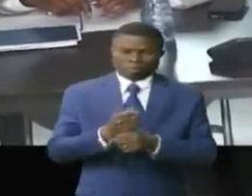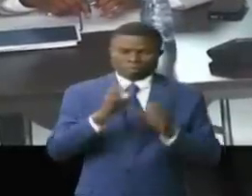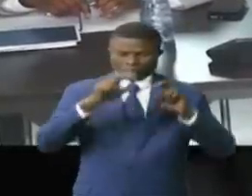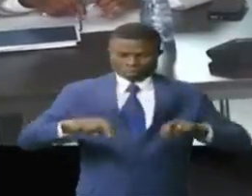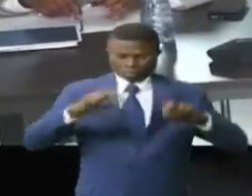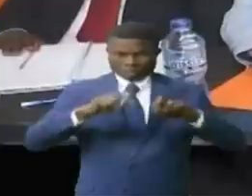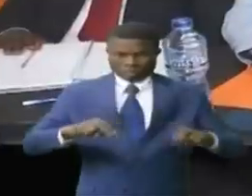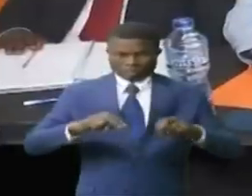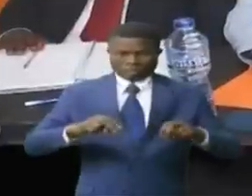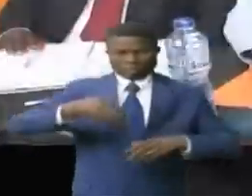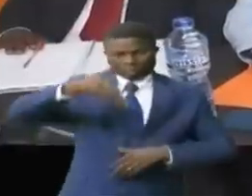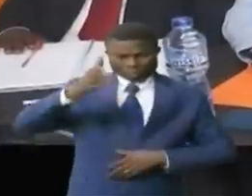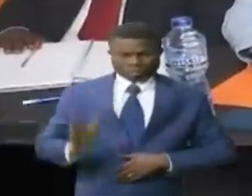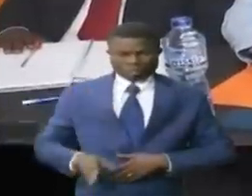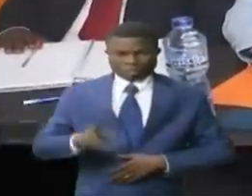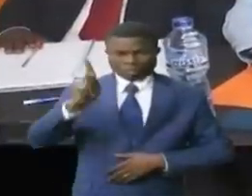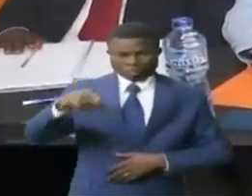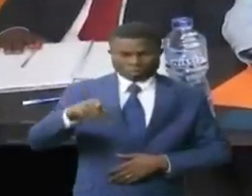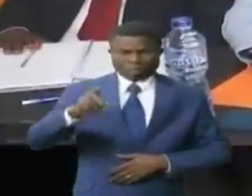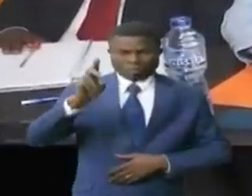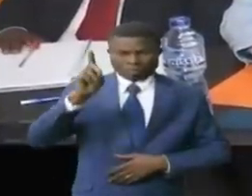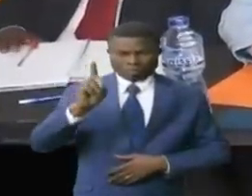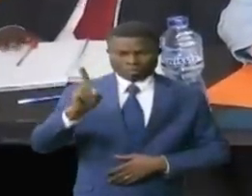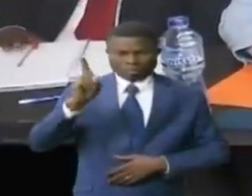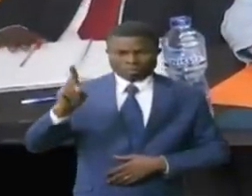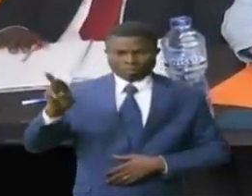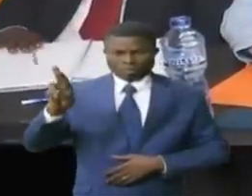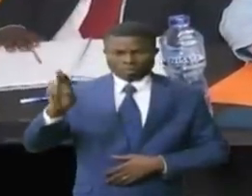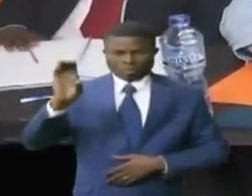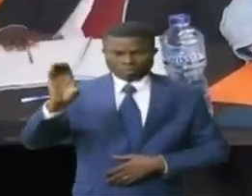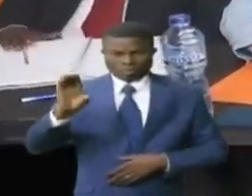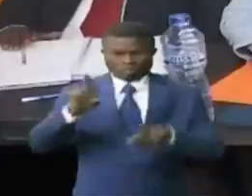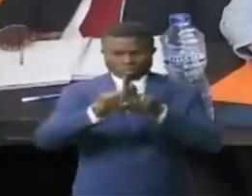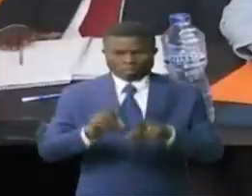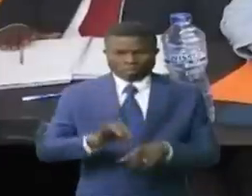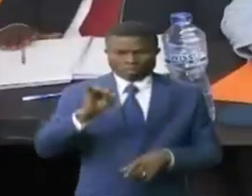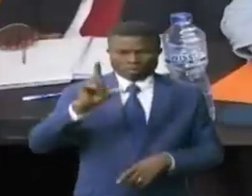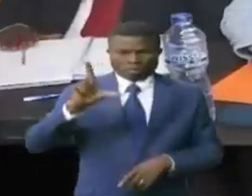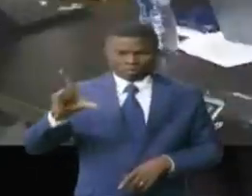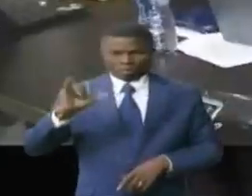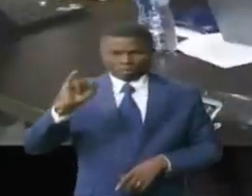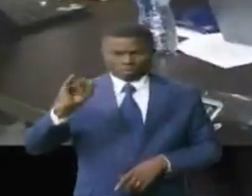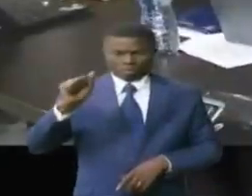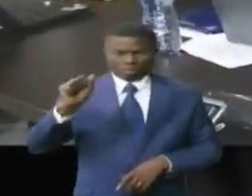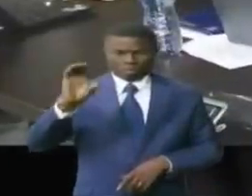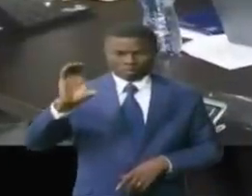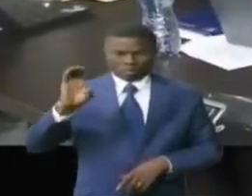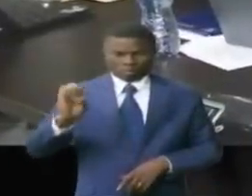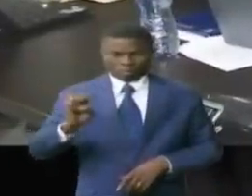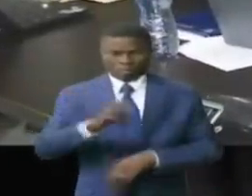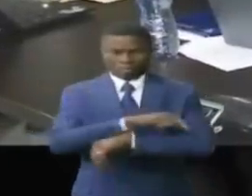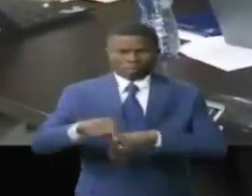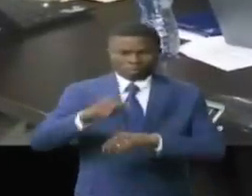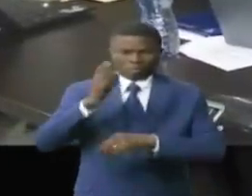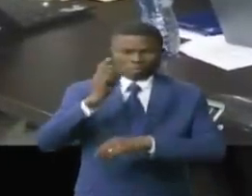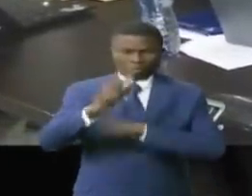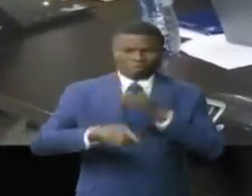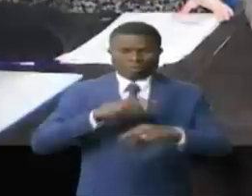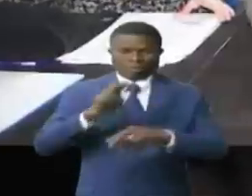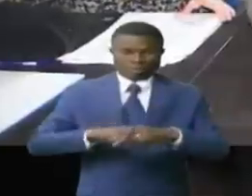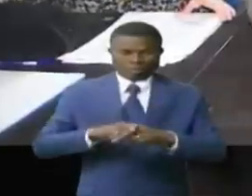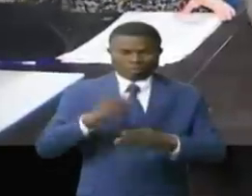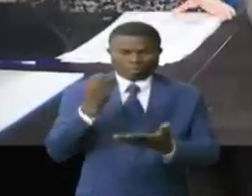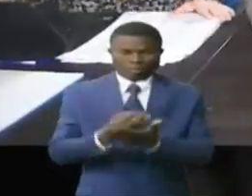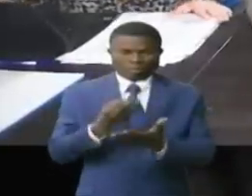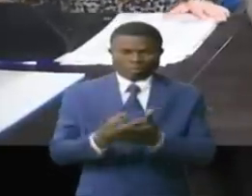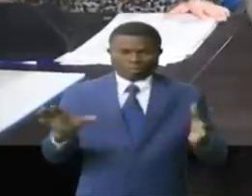analysés par les experts du PDDRCS et de l'IAS en vue des réformes du Conseil d'administration national du Fonds